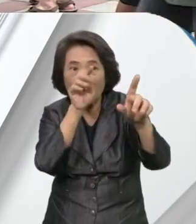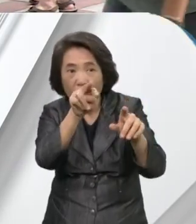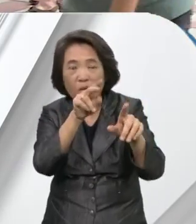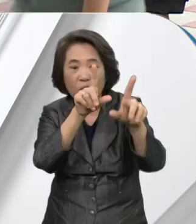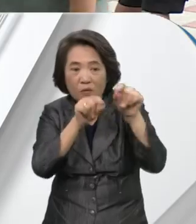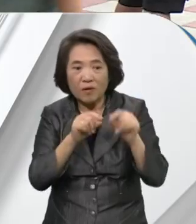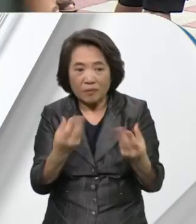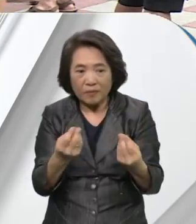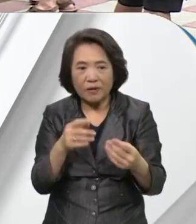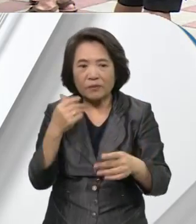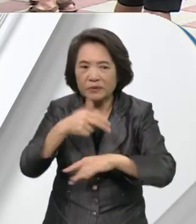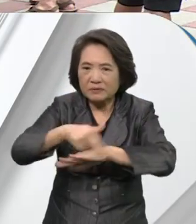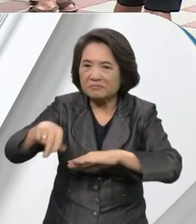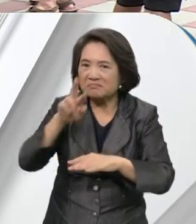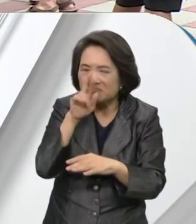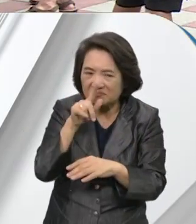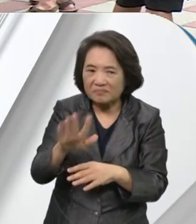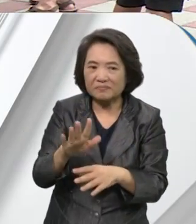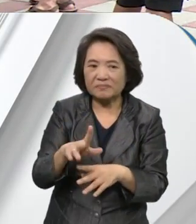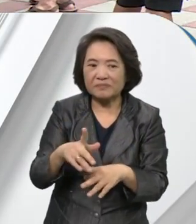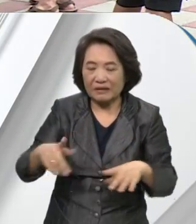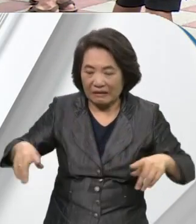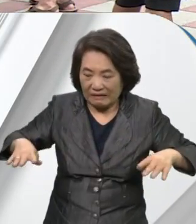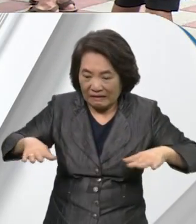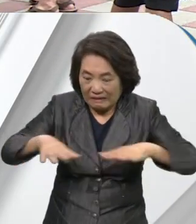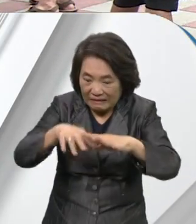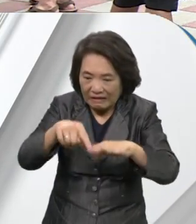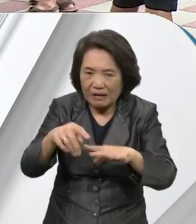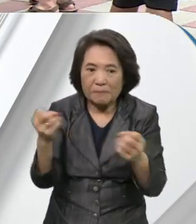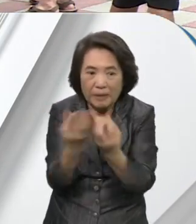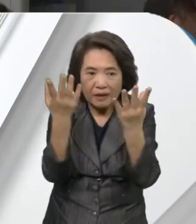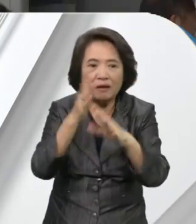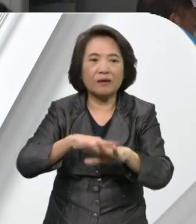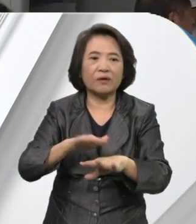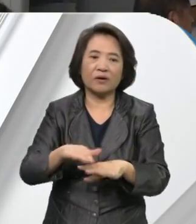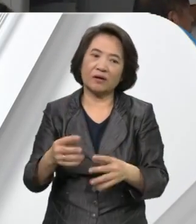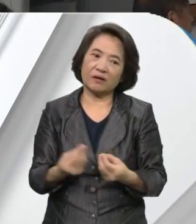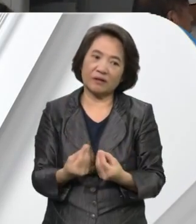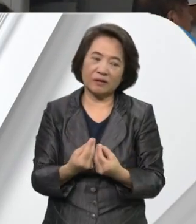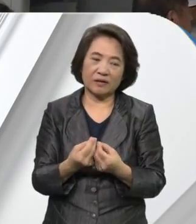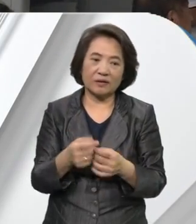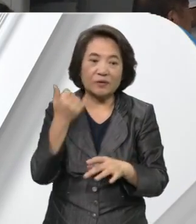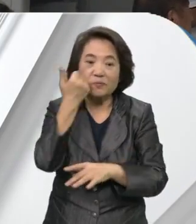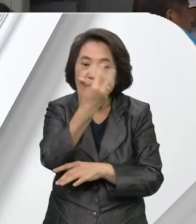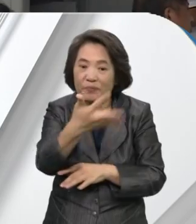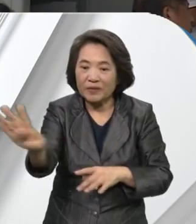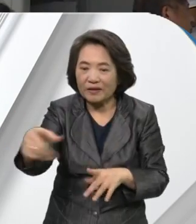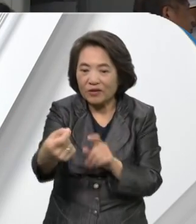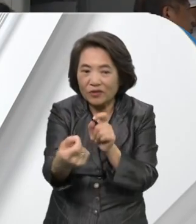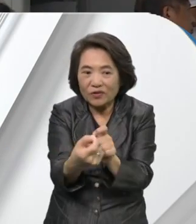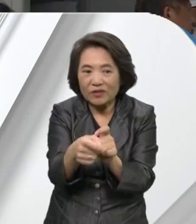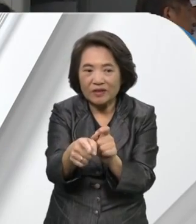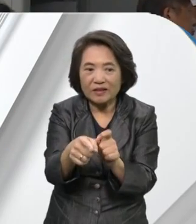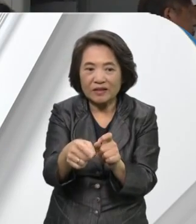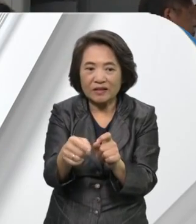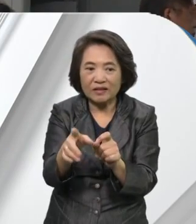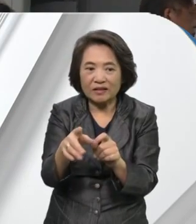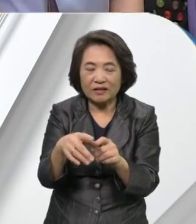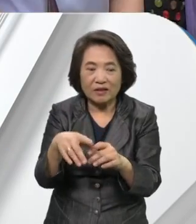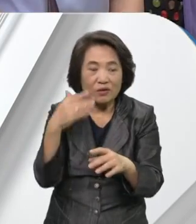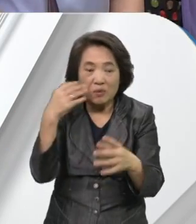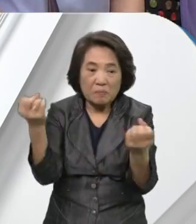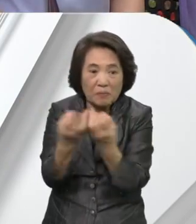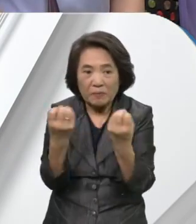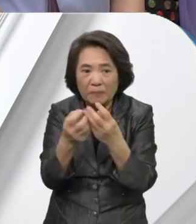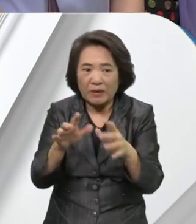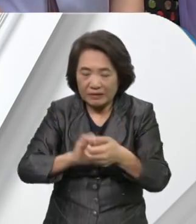或者是它的规划上有问题的话，路口反而会造成更危险。 靠近海边的地方，他们防灾的时候